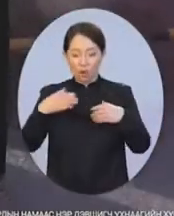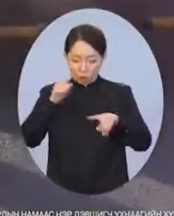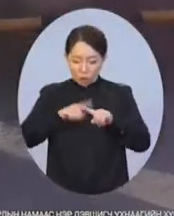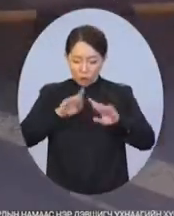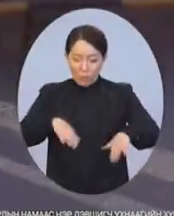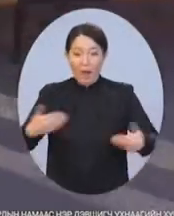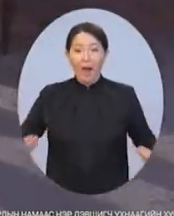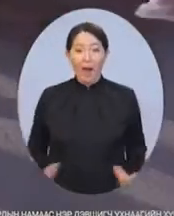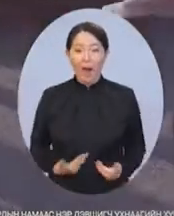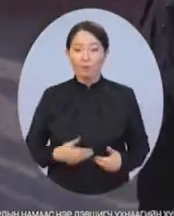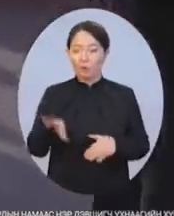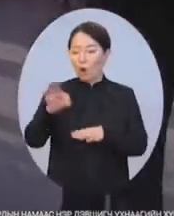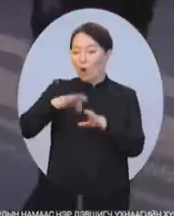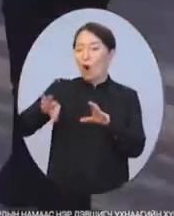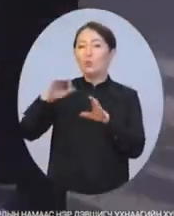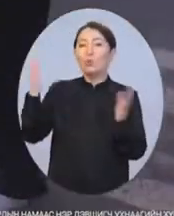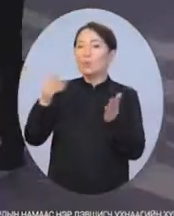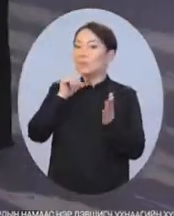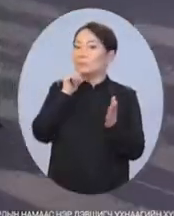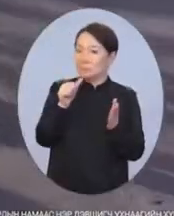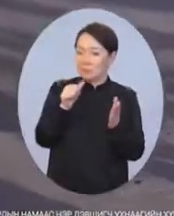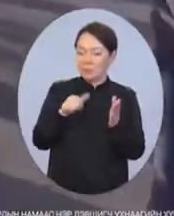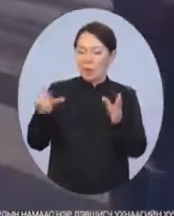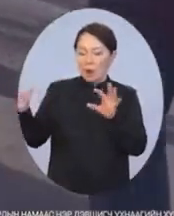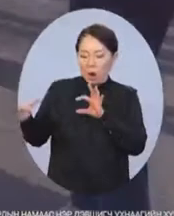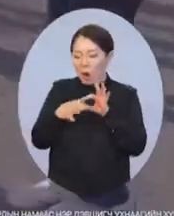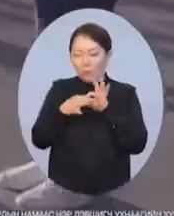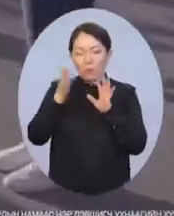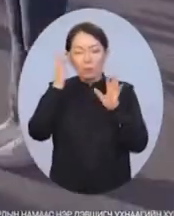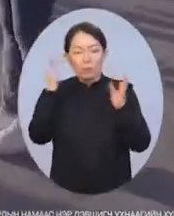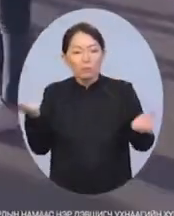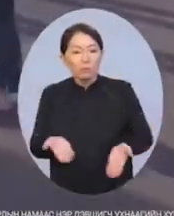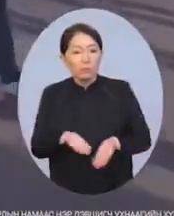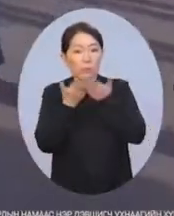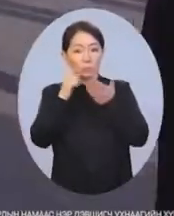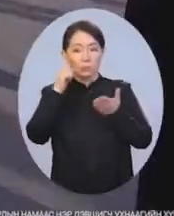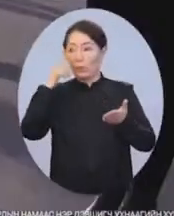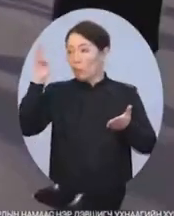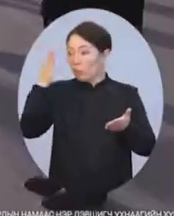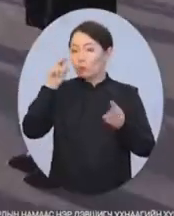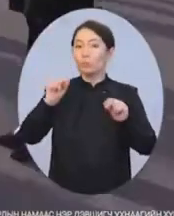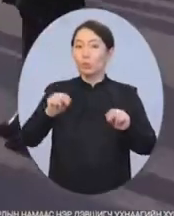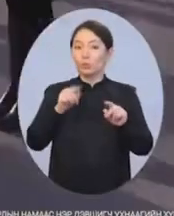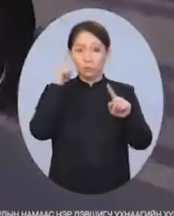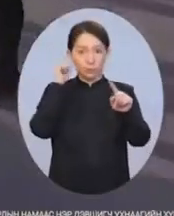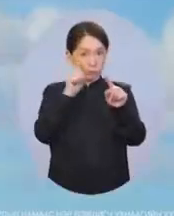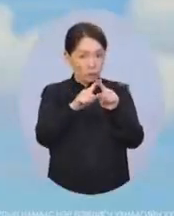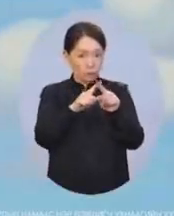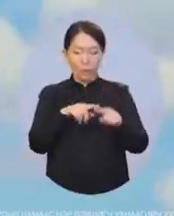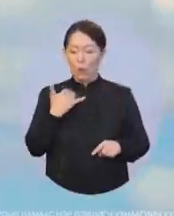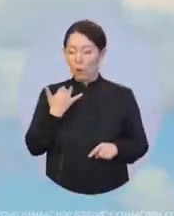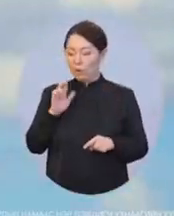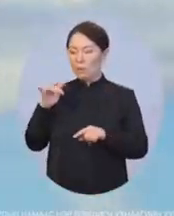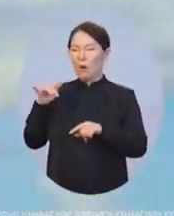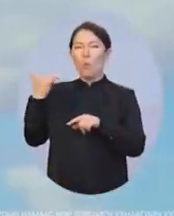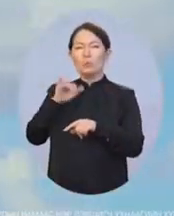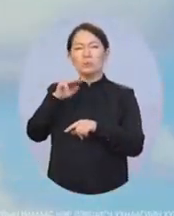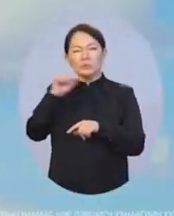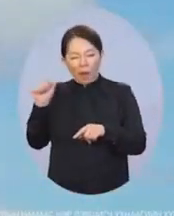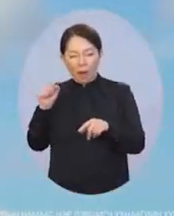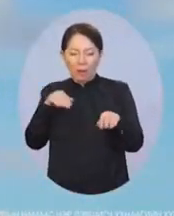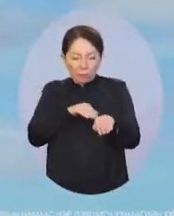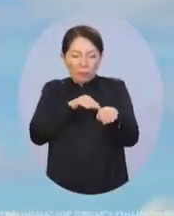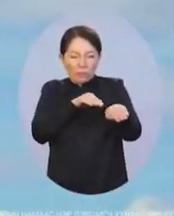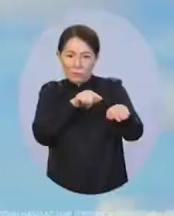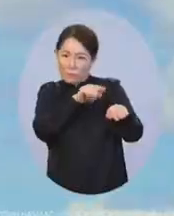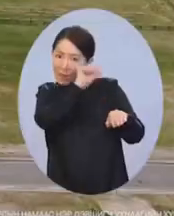хийхийг, орон нутгад амьдрахыг хоосон урай лоозонгоор биш, уялдаатай цогц бодлогоор дэмжиж бодиттой болохоор зорж байна. Хотын утаа төвжрөл